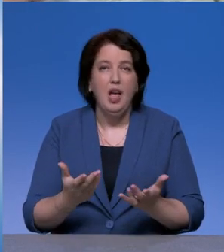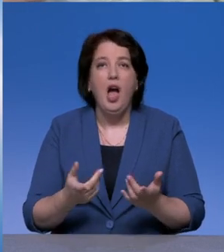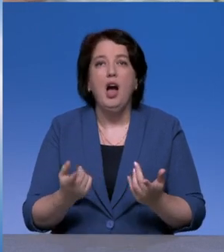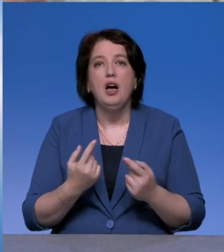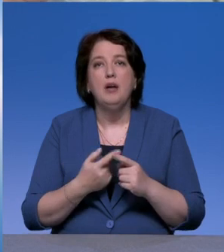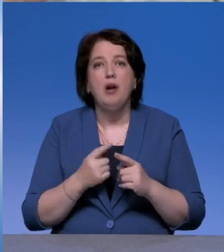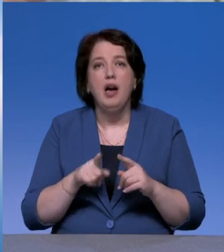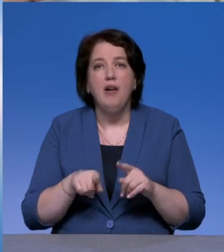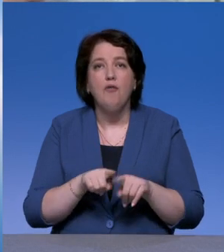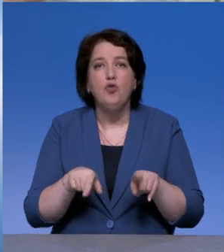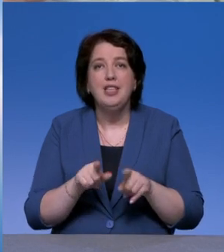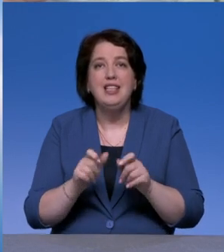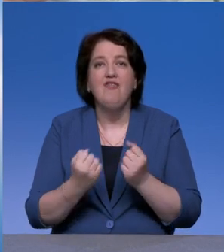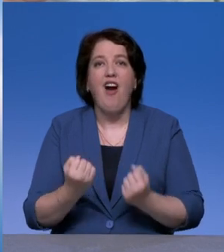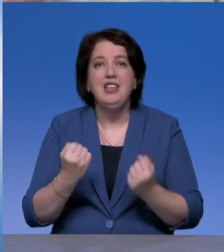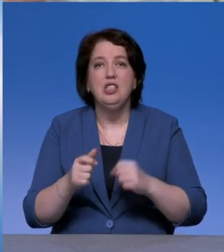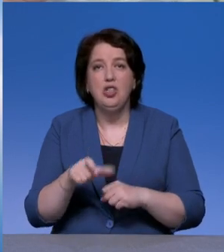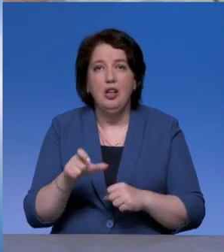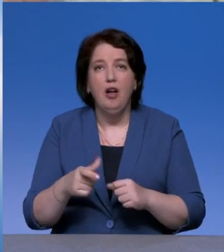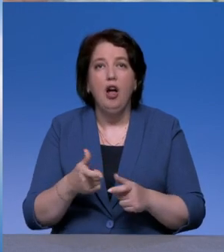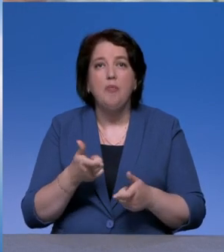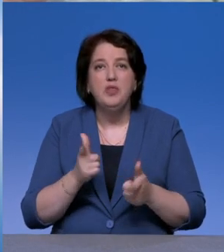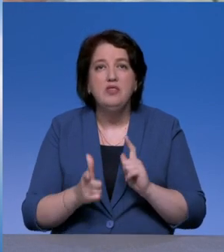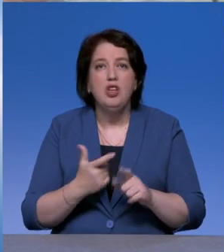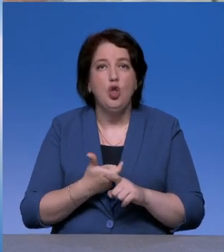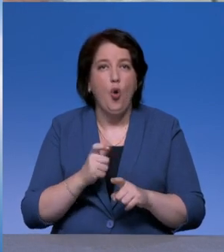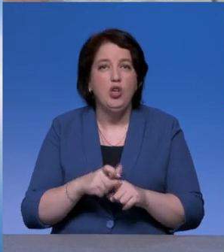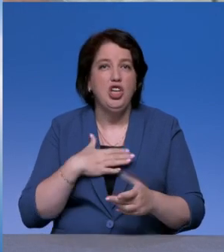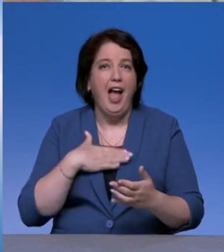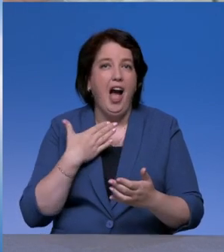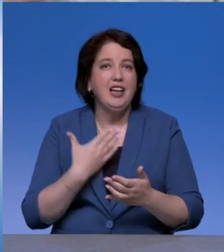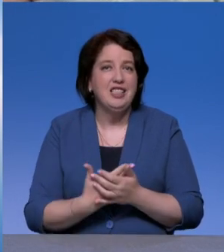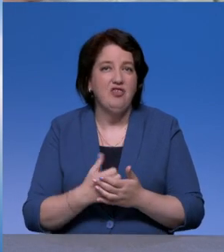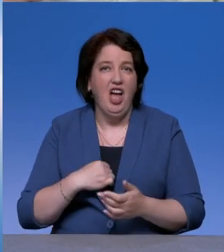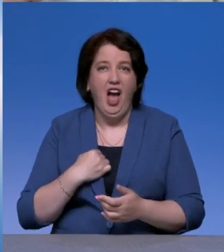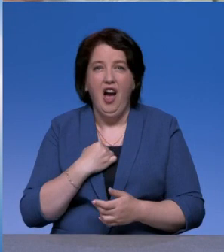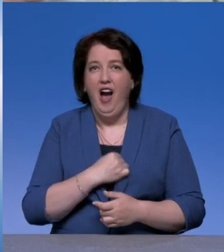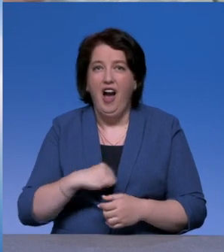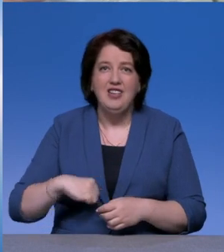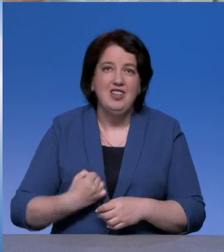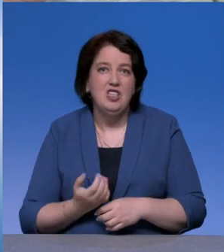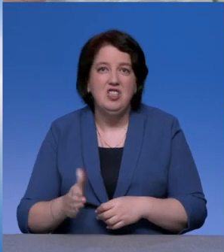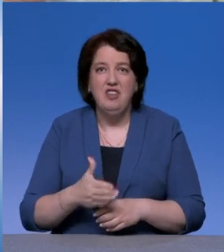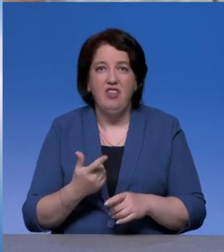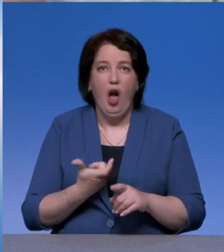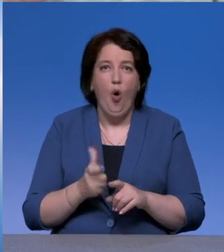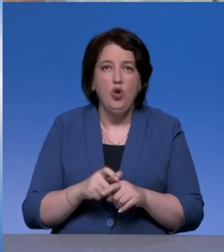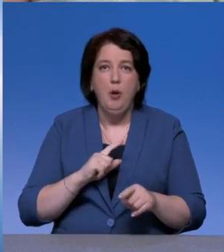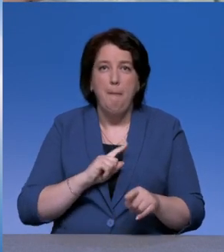эти водители действительно очень активно, очень агрессивно ездят, очень быстро ездят,